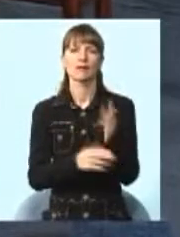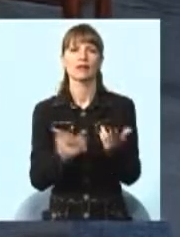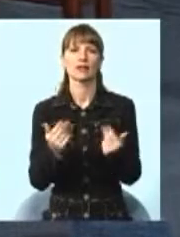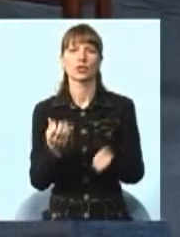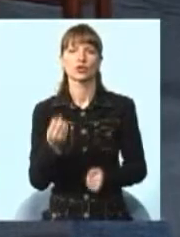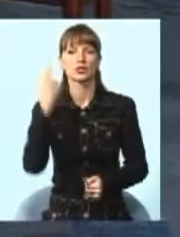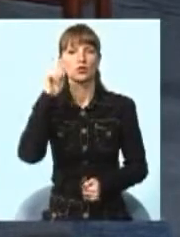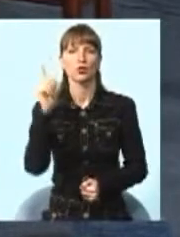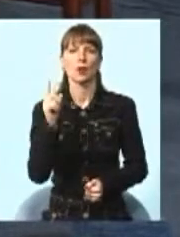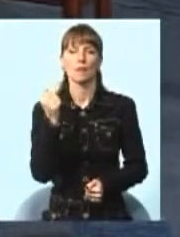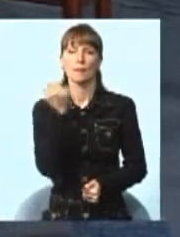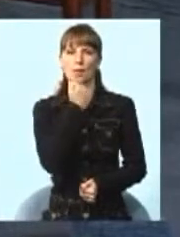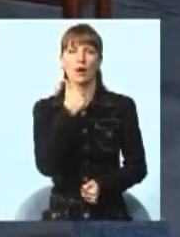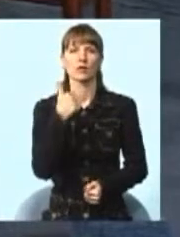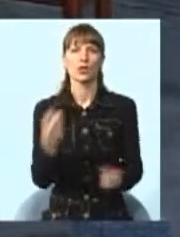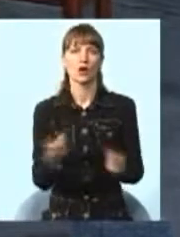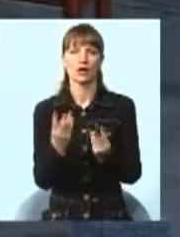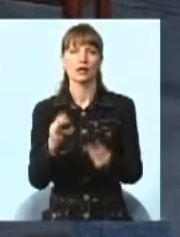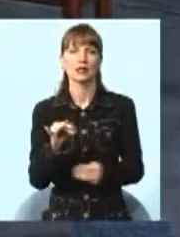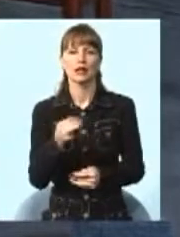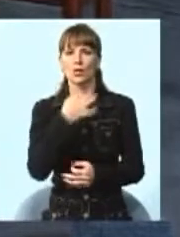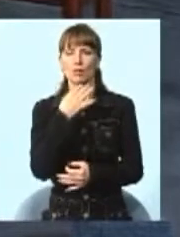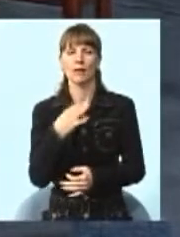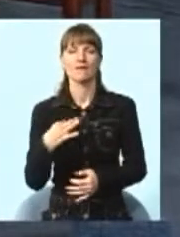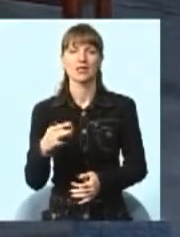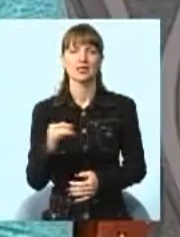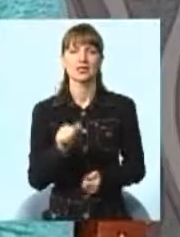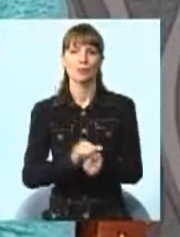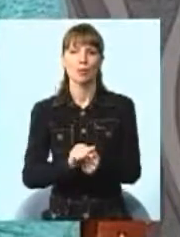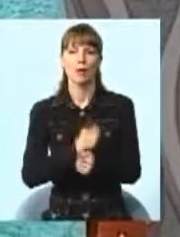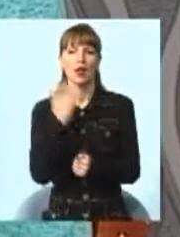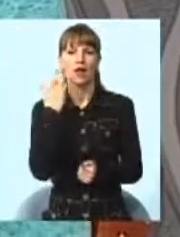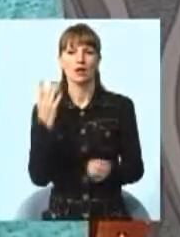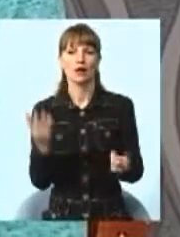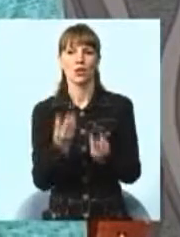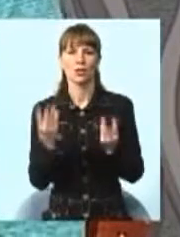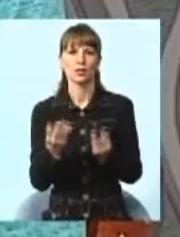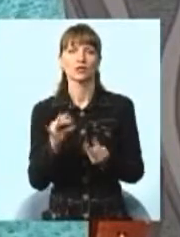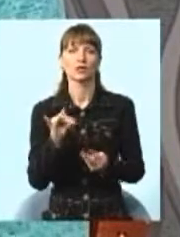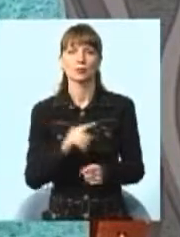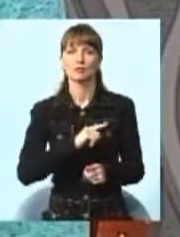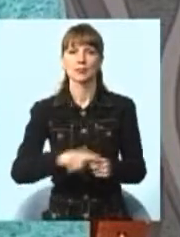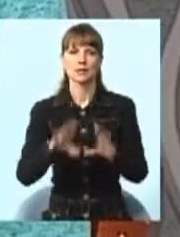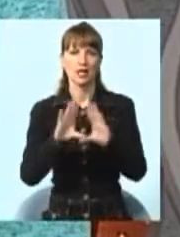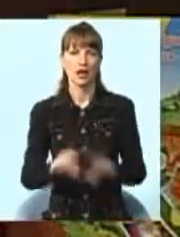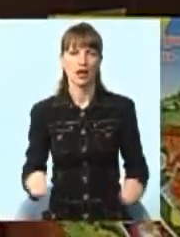Ще знаю, що папір дуже добре горить, і будь-яка річ з паперу, вона легко займається та, власне, і швидко